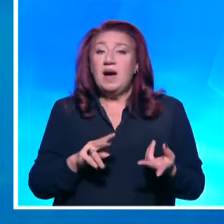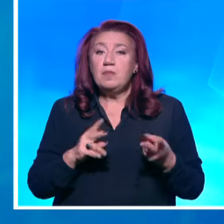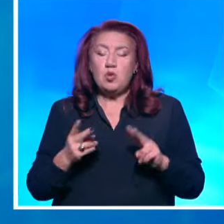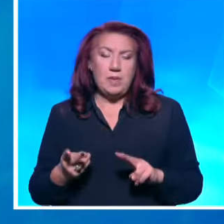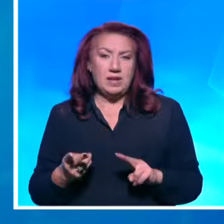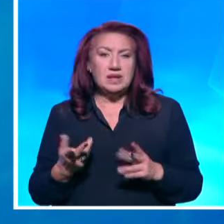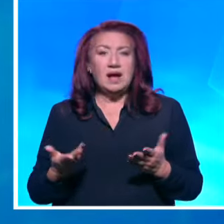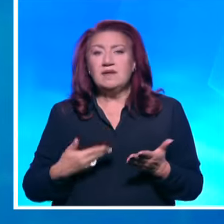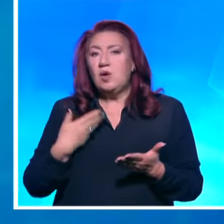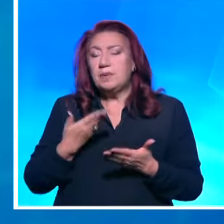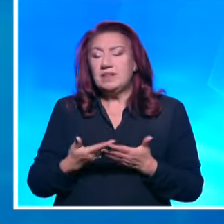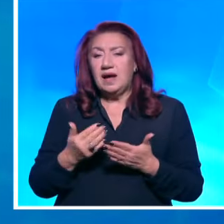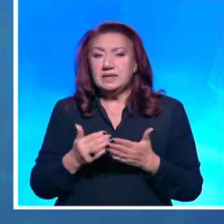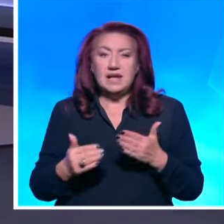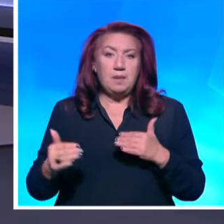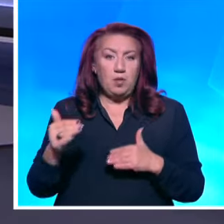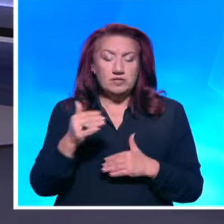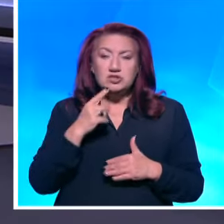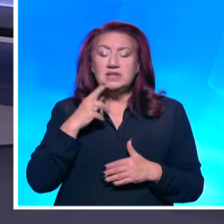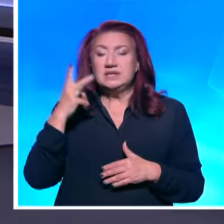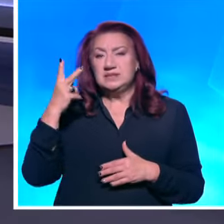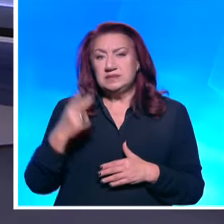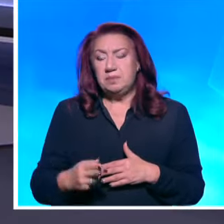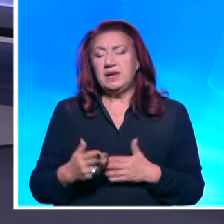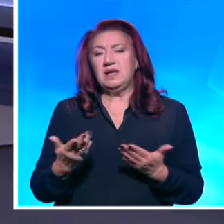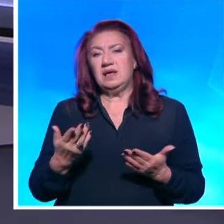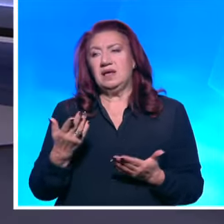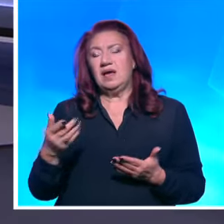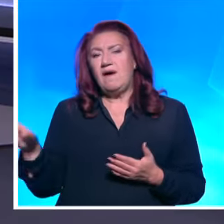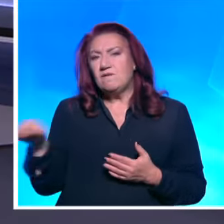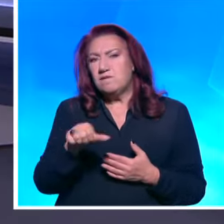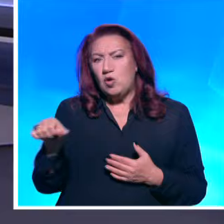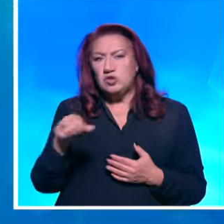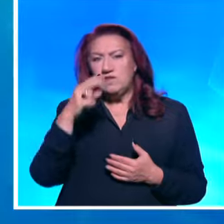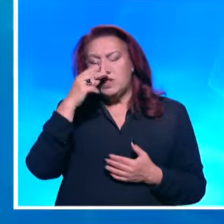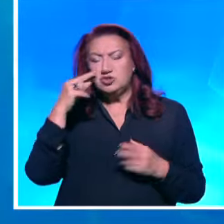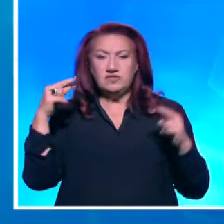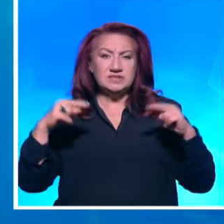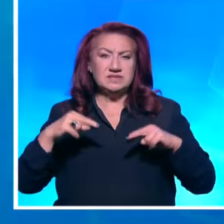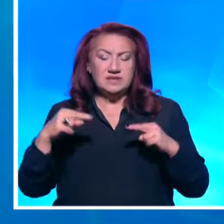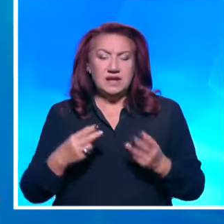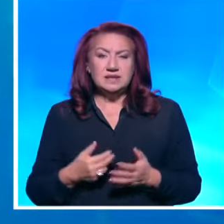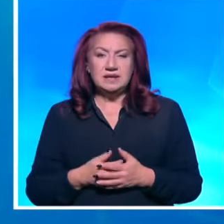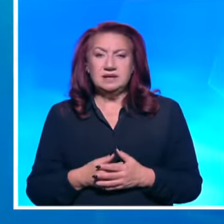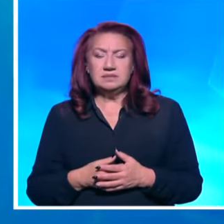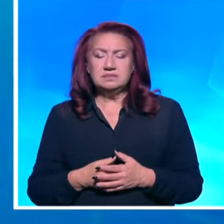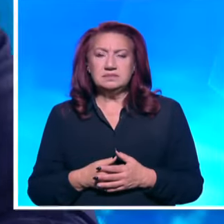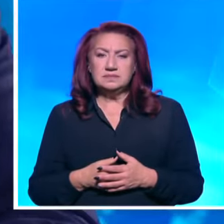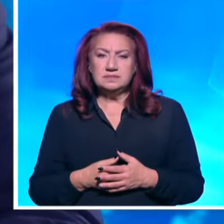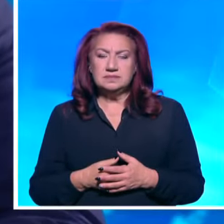това което което съществува така че да спрат тези спекулации тези измами а това подвеждане